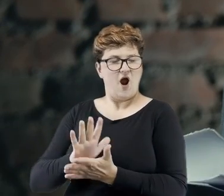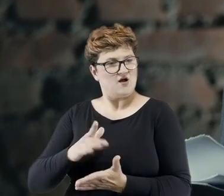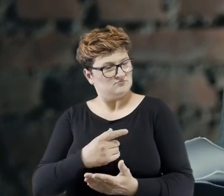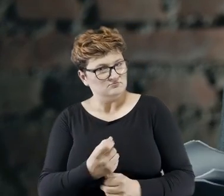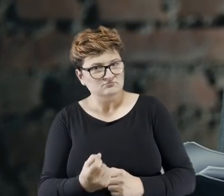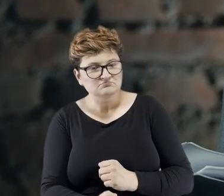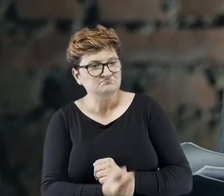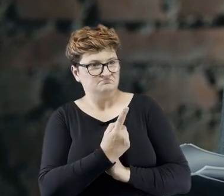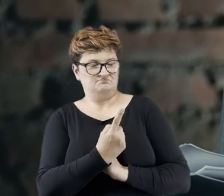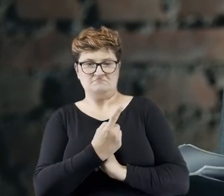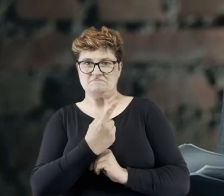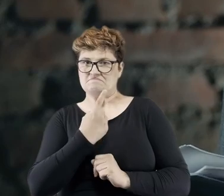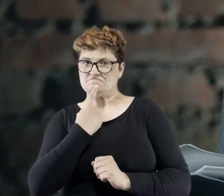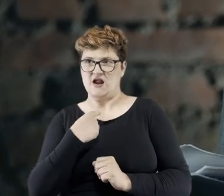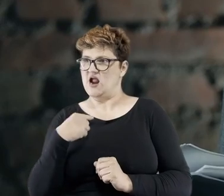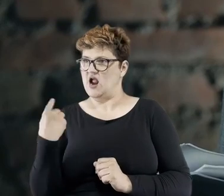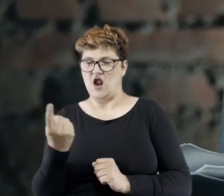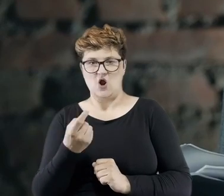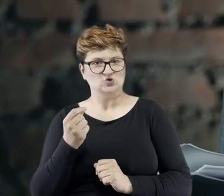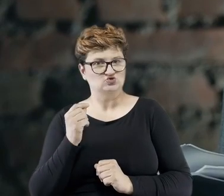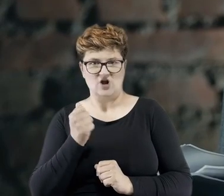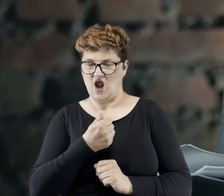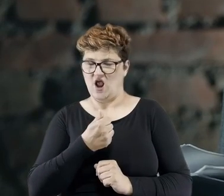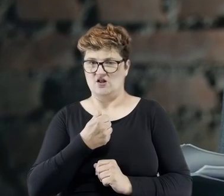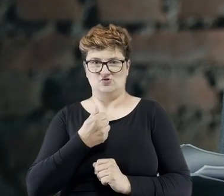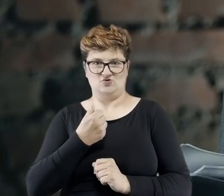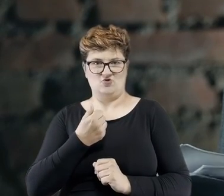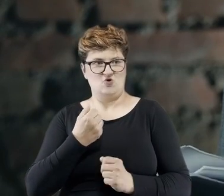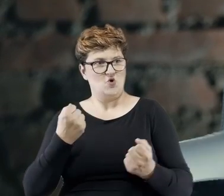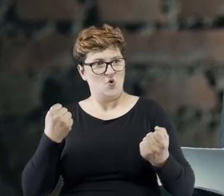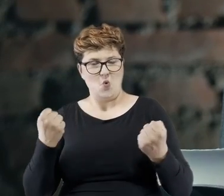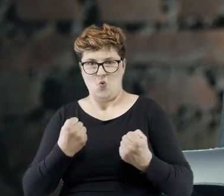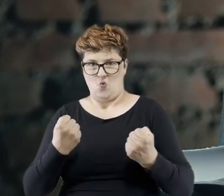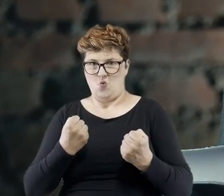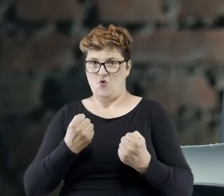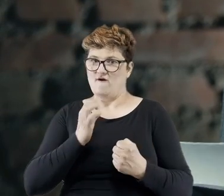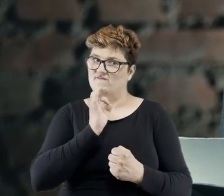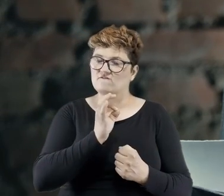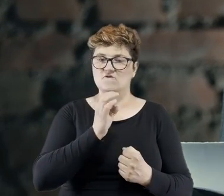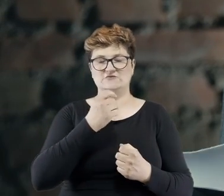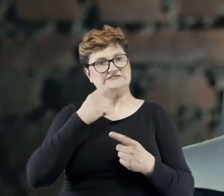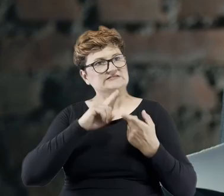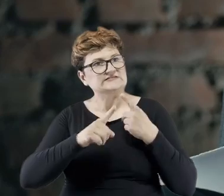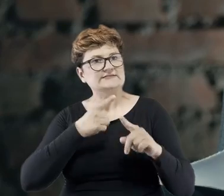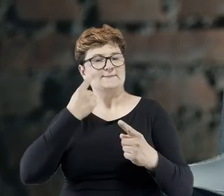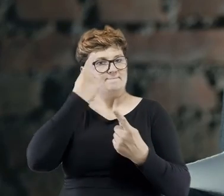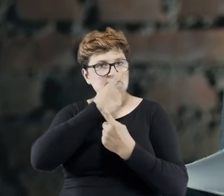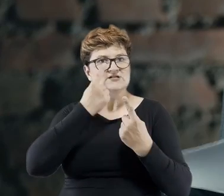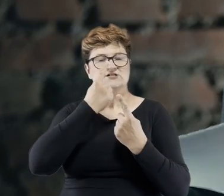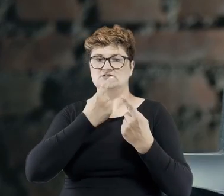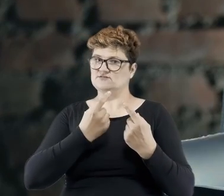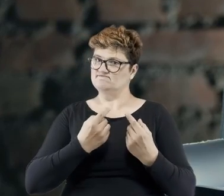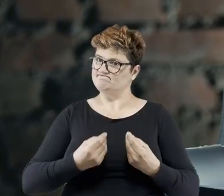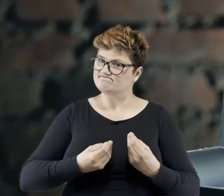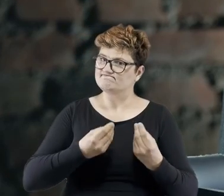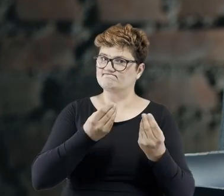no, takiej rzadko słyszany, prawda? O takim własnym bardzo sposobie rozumowania, o